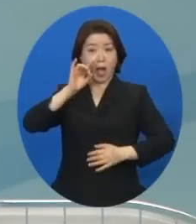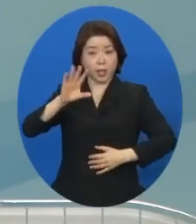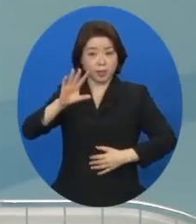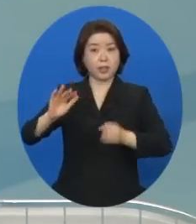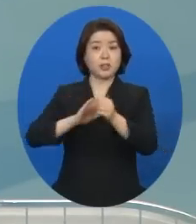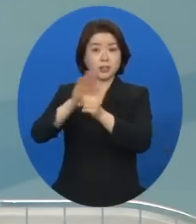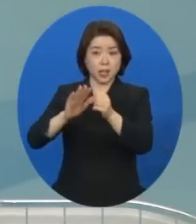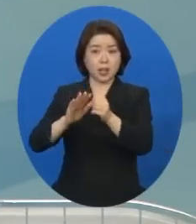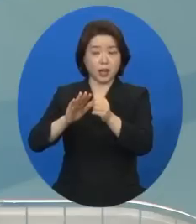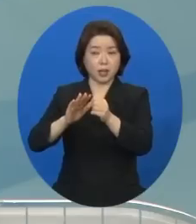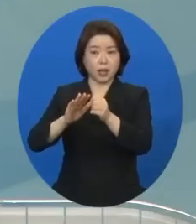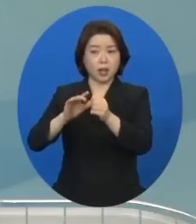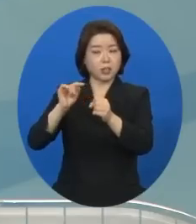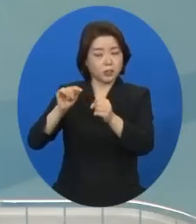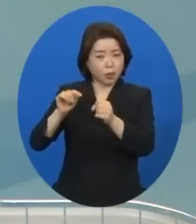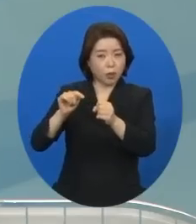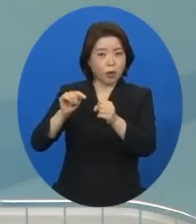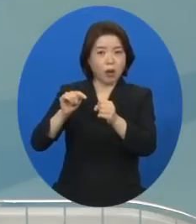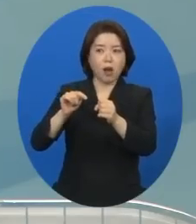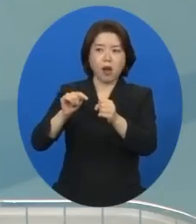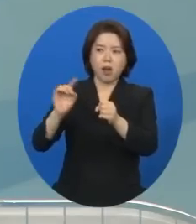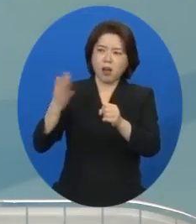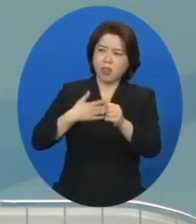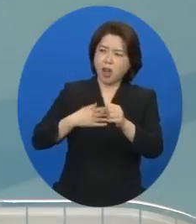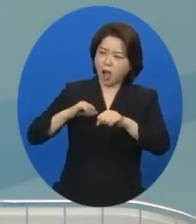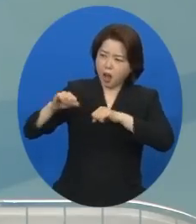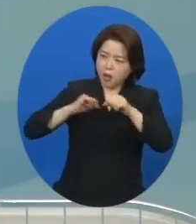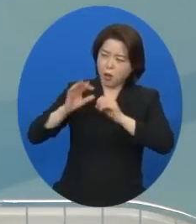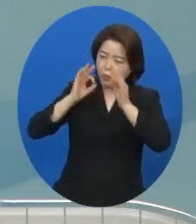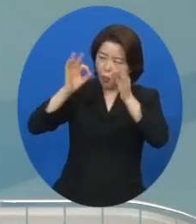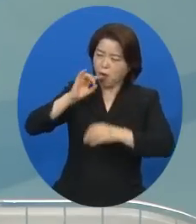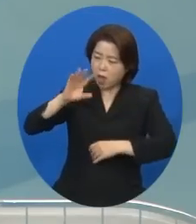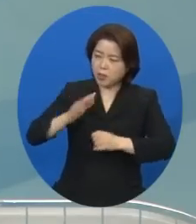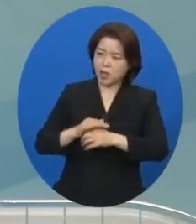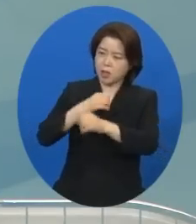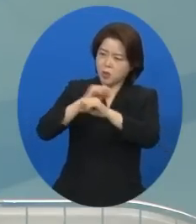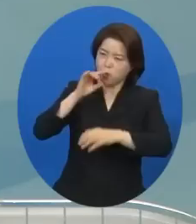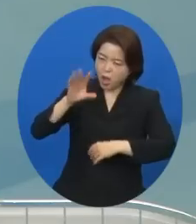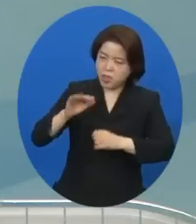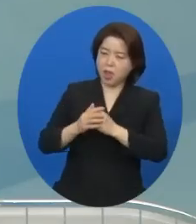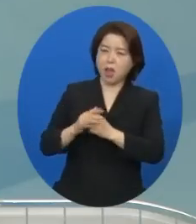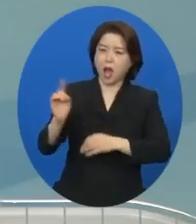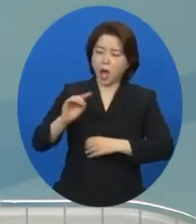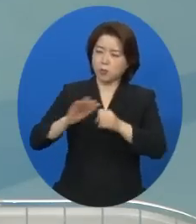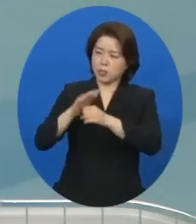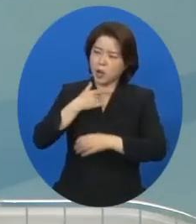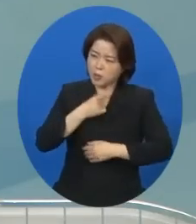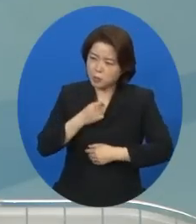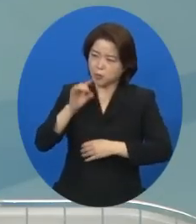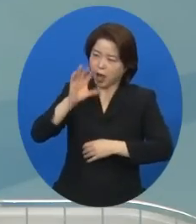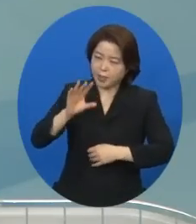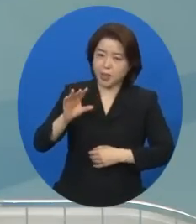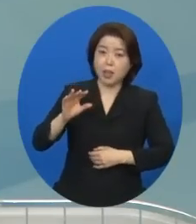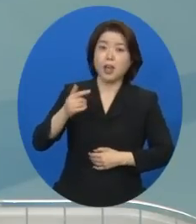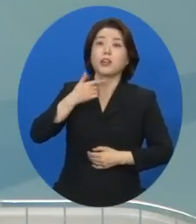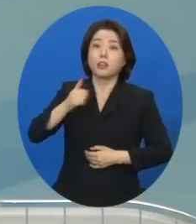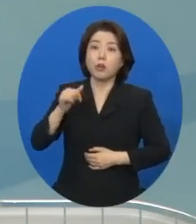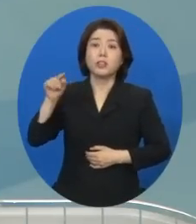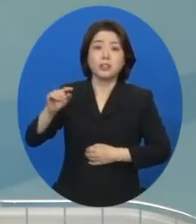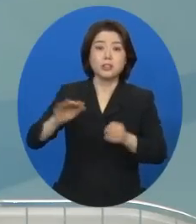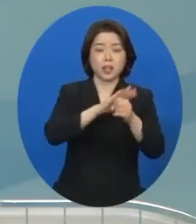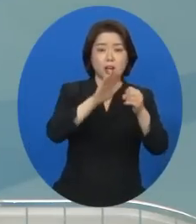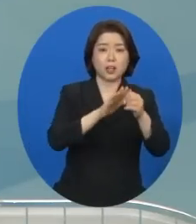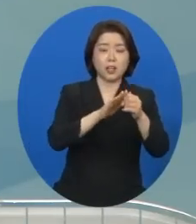사랑이 돼요. 아무리 노력해도 용서할 수 없고 아무리 사랑하려고 해도 사랑이 안 됩니다.